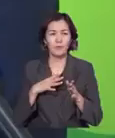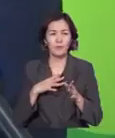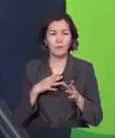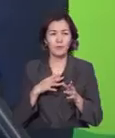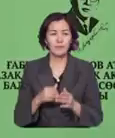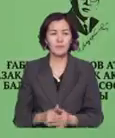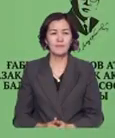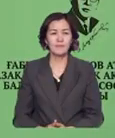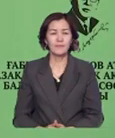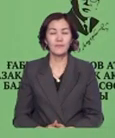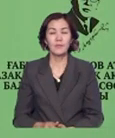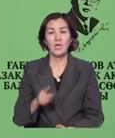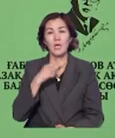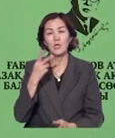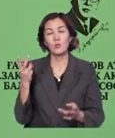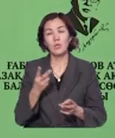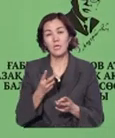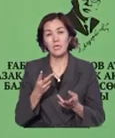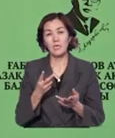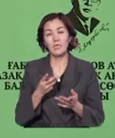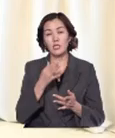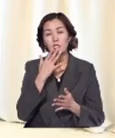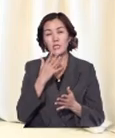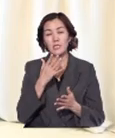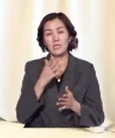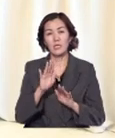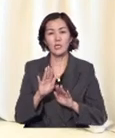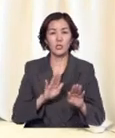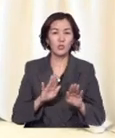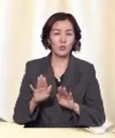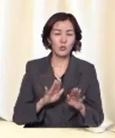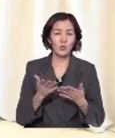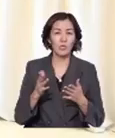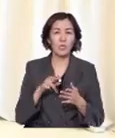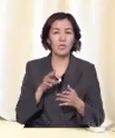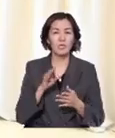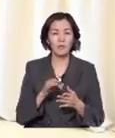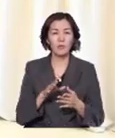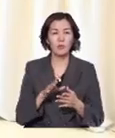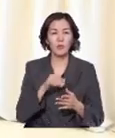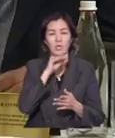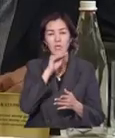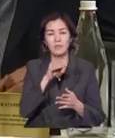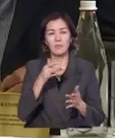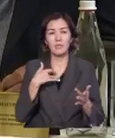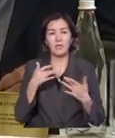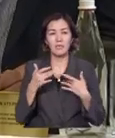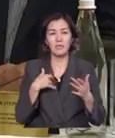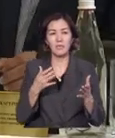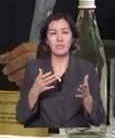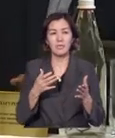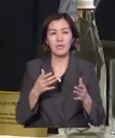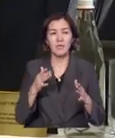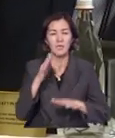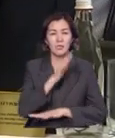жұмыспен айналысады. Айта кетсек, форум аясында шетелден келген режиссерлар мен драматургтар, кәсіби театр мамандары арнайы шеберлік